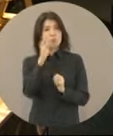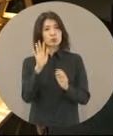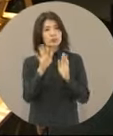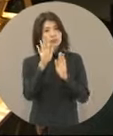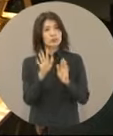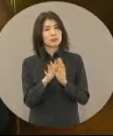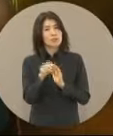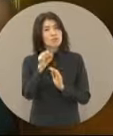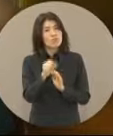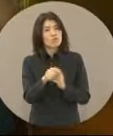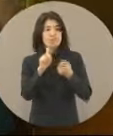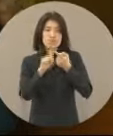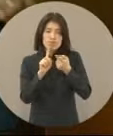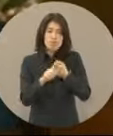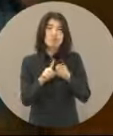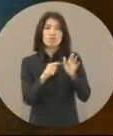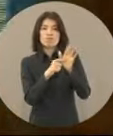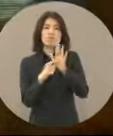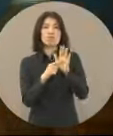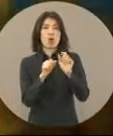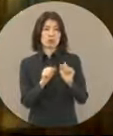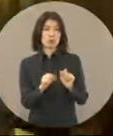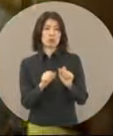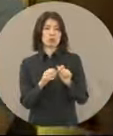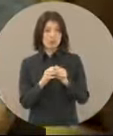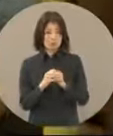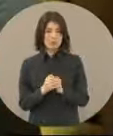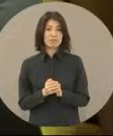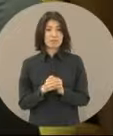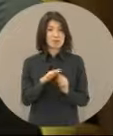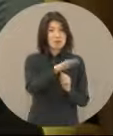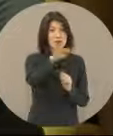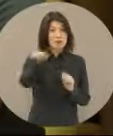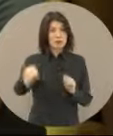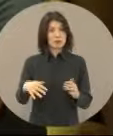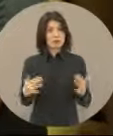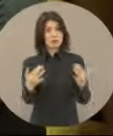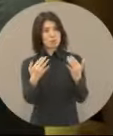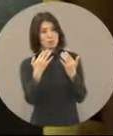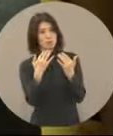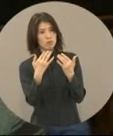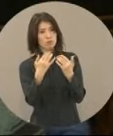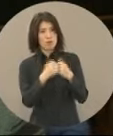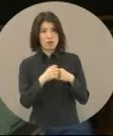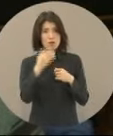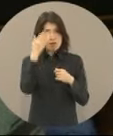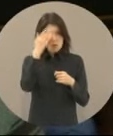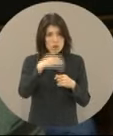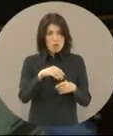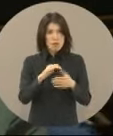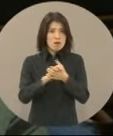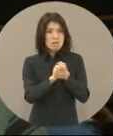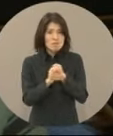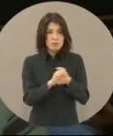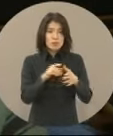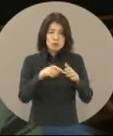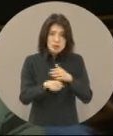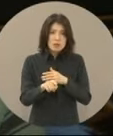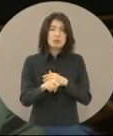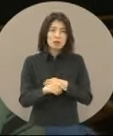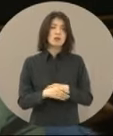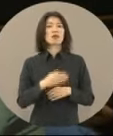で乗ってきた時のお囃子はやっぱり普段出ないいい感じが出ますから、それは長く見てる